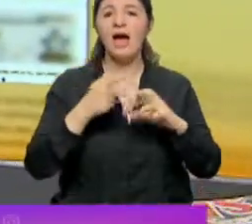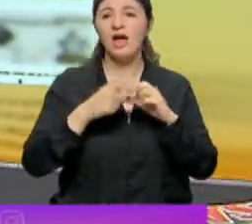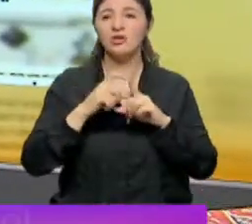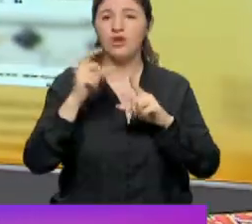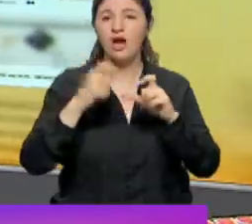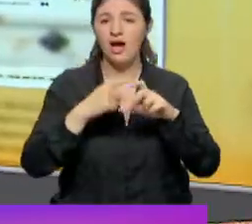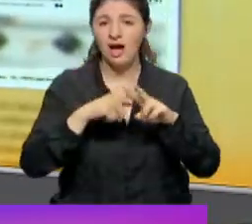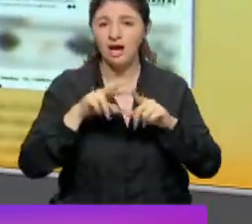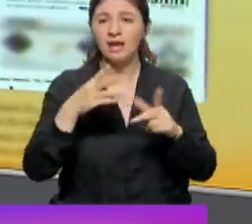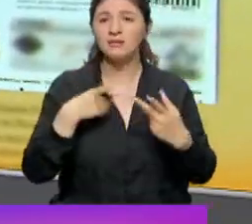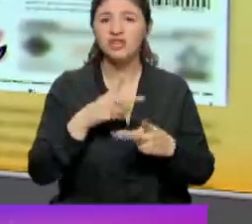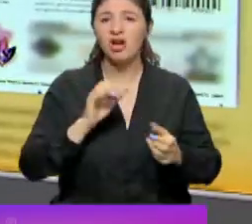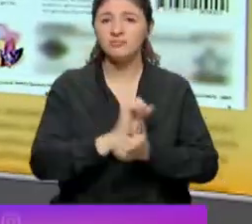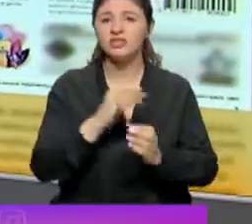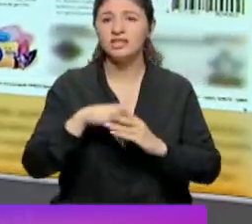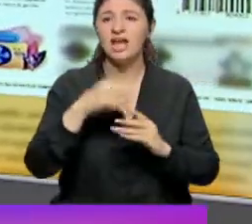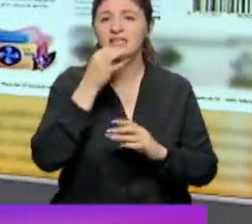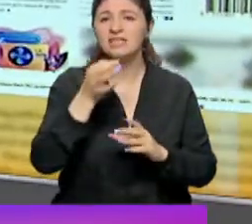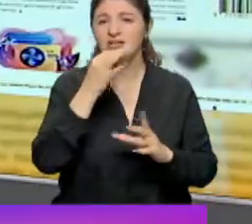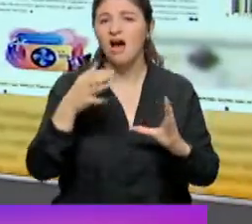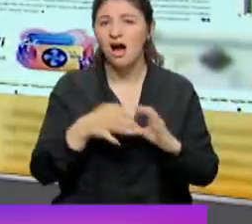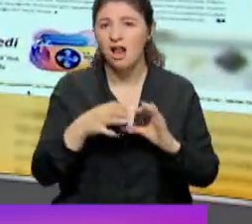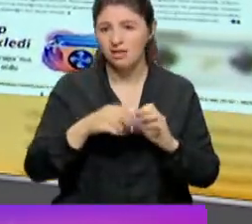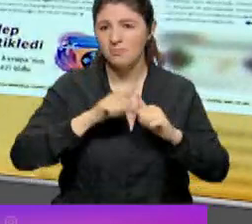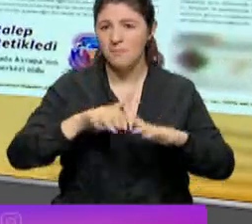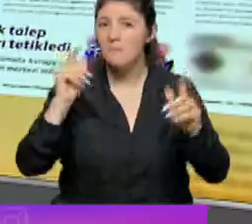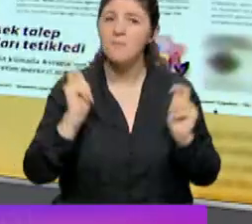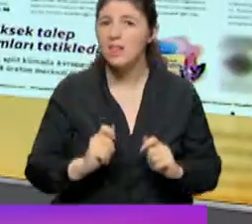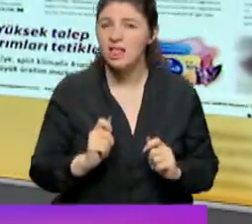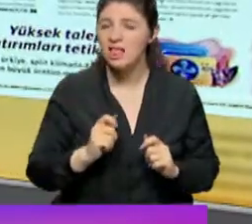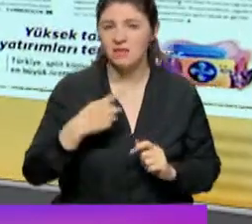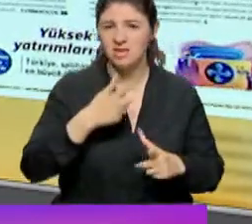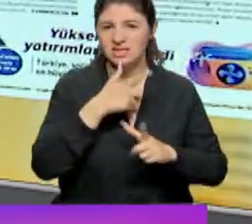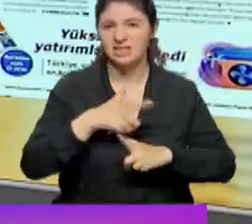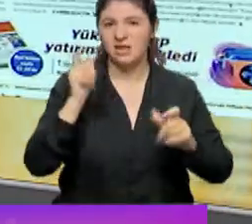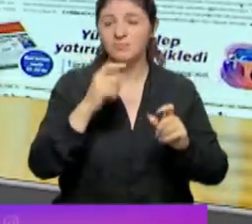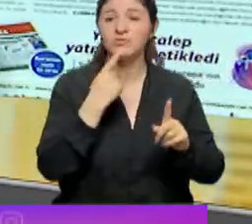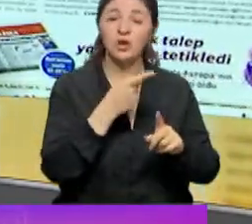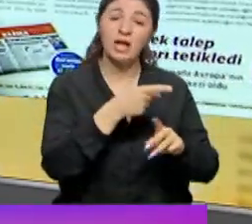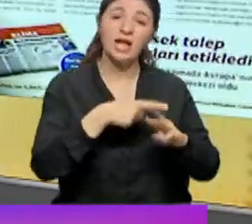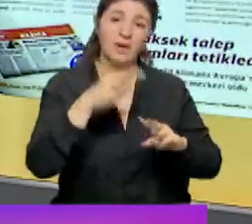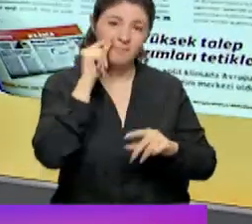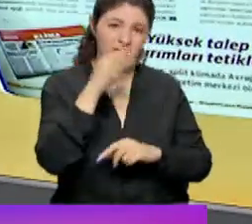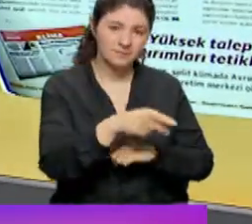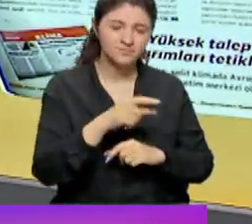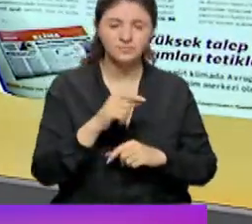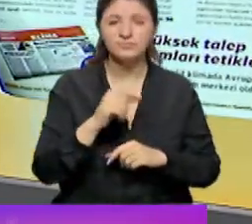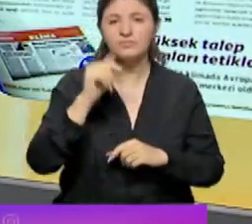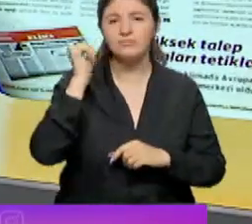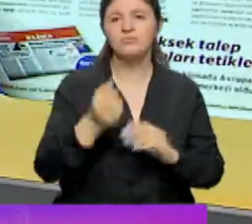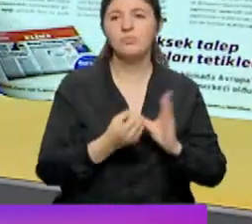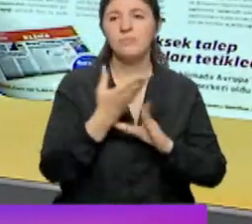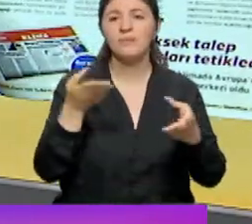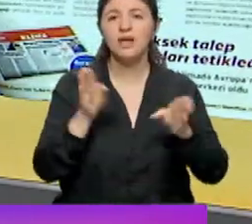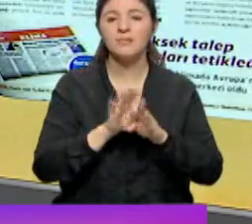hani biz açık cezaevindeki izinlerle ilgili yayınlar yaptık ya sesimizi duyurduk diyor ki Erdoğan bir her